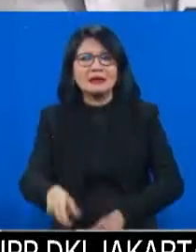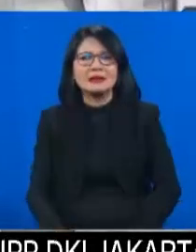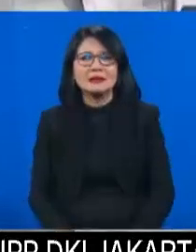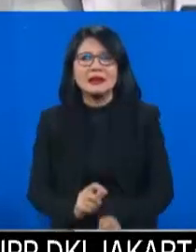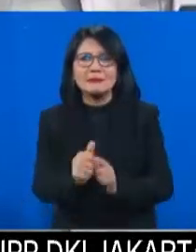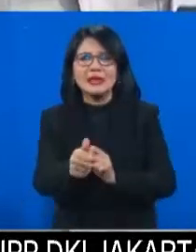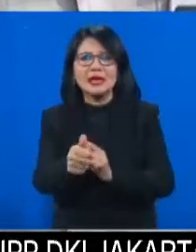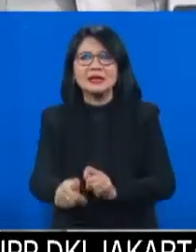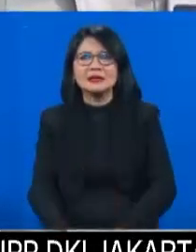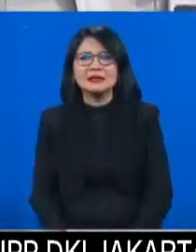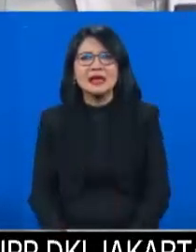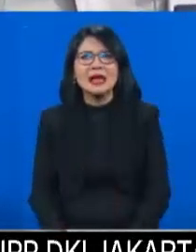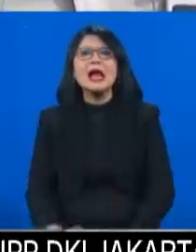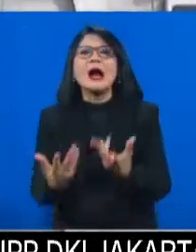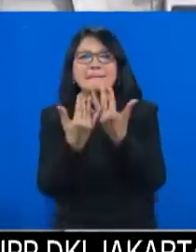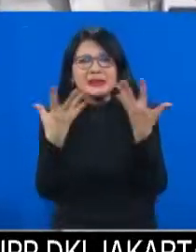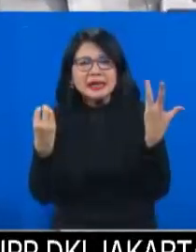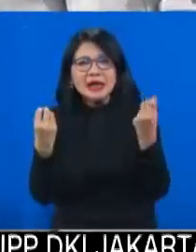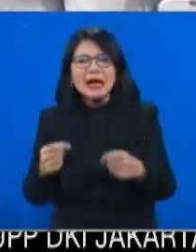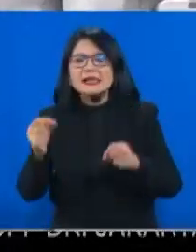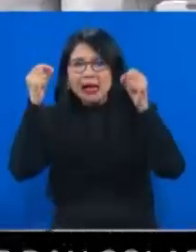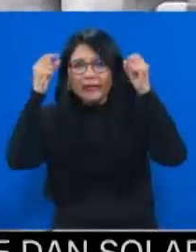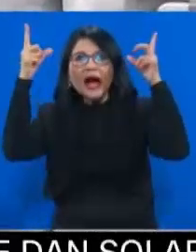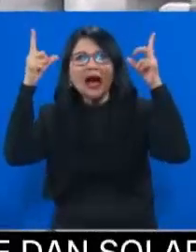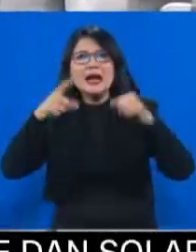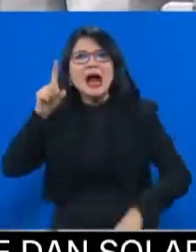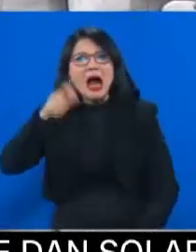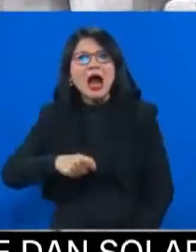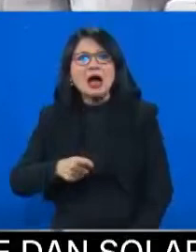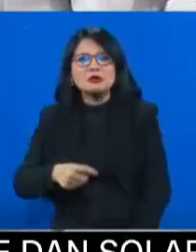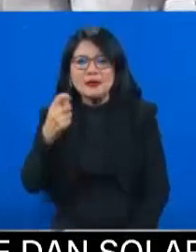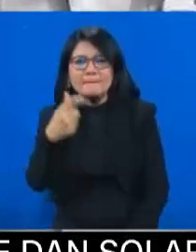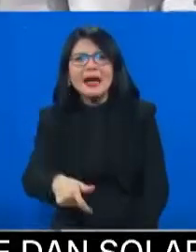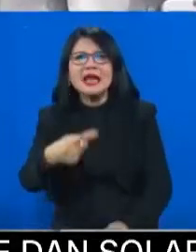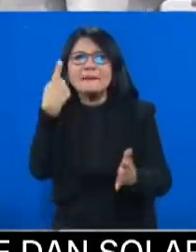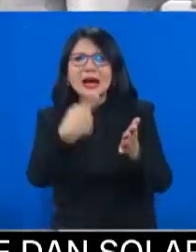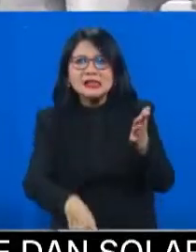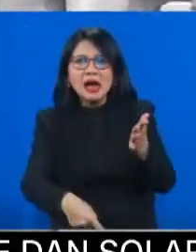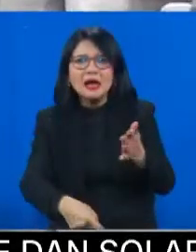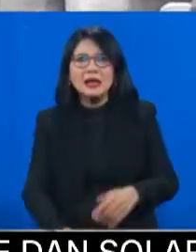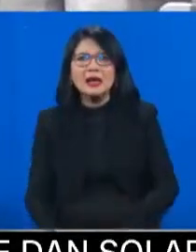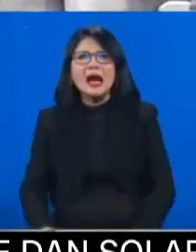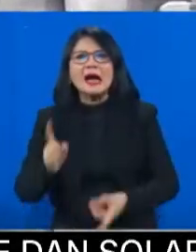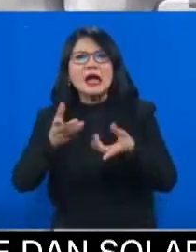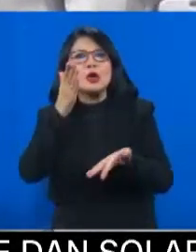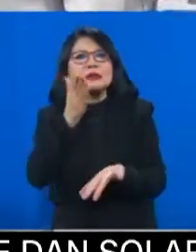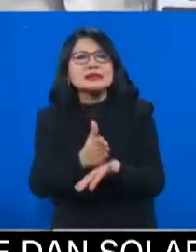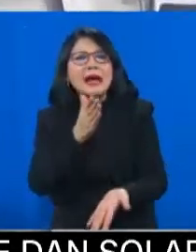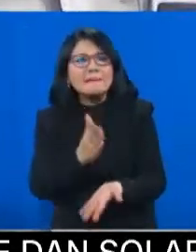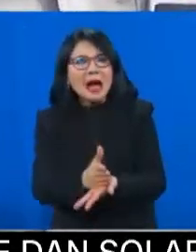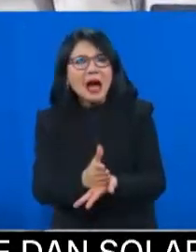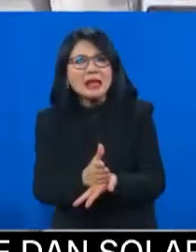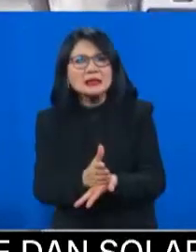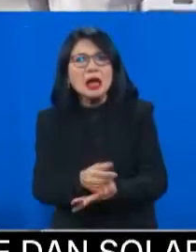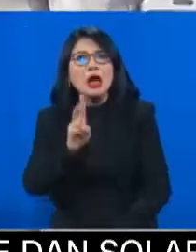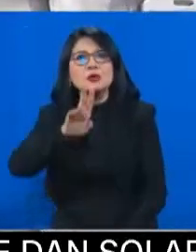Dan menyadarkan masyarakat umumnya wajib pajak kendaraan bermotor yang tidak bayar pajak. Keterlambatannya. Karena kita kemarin itu